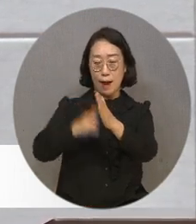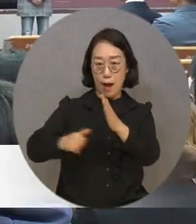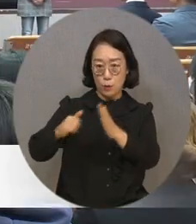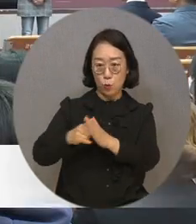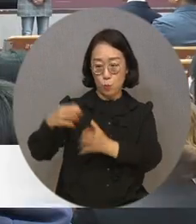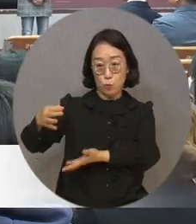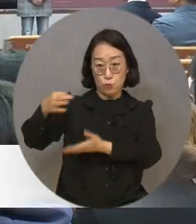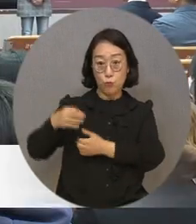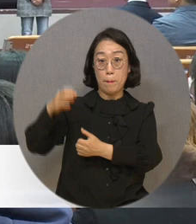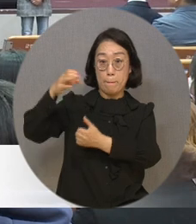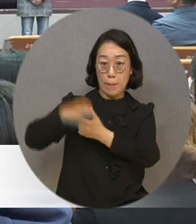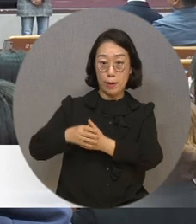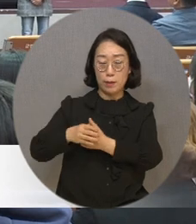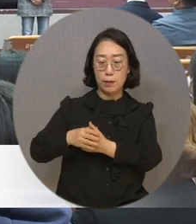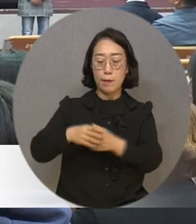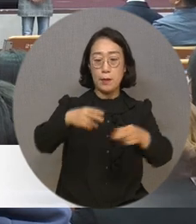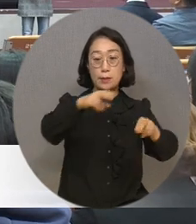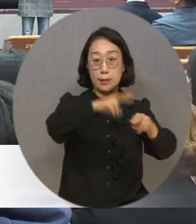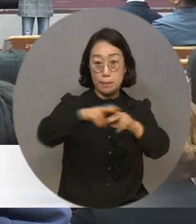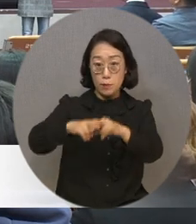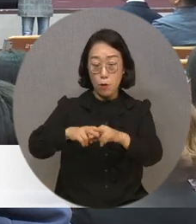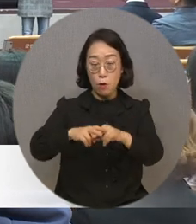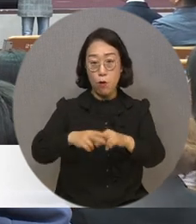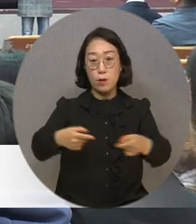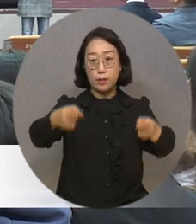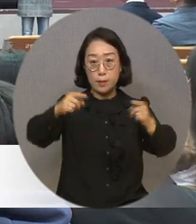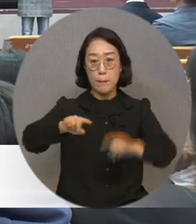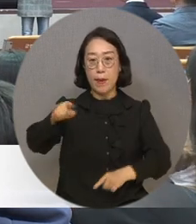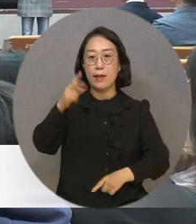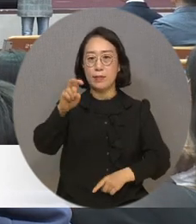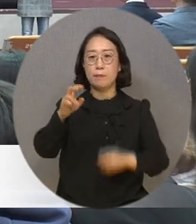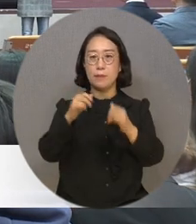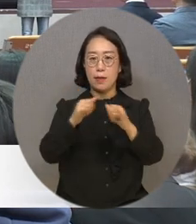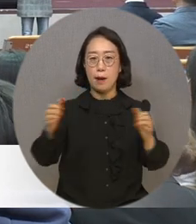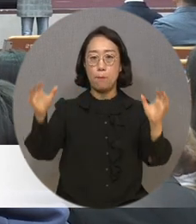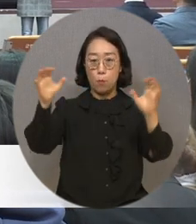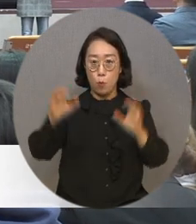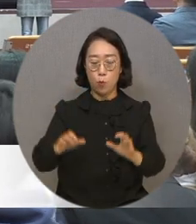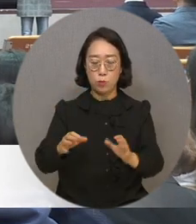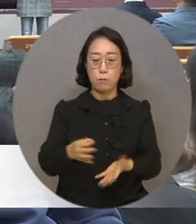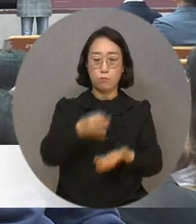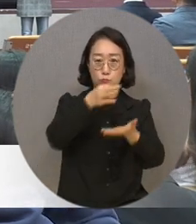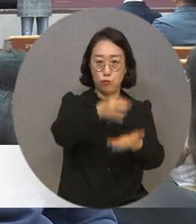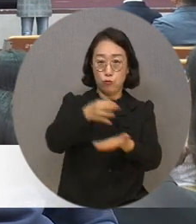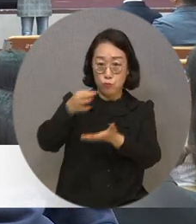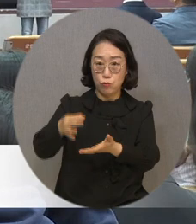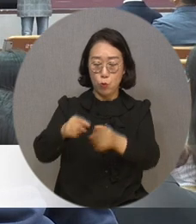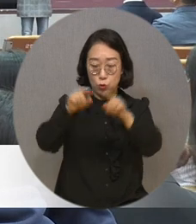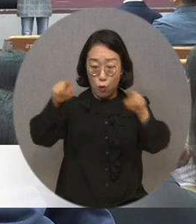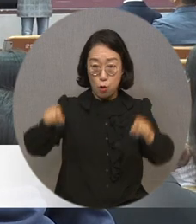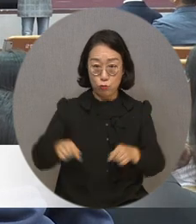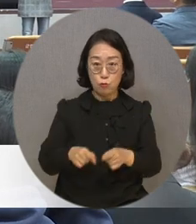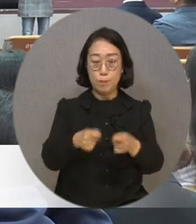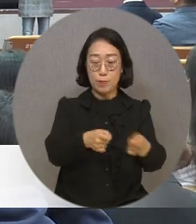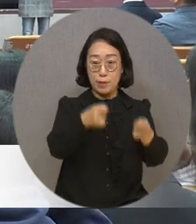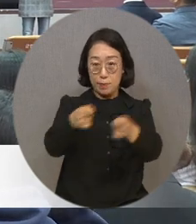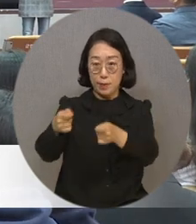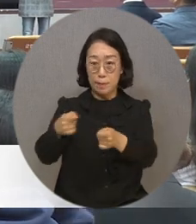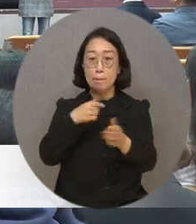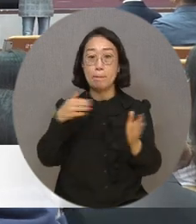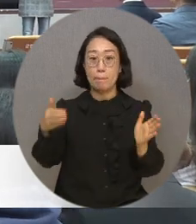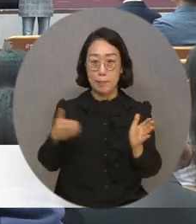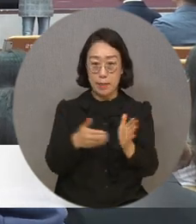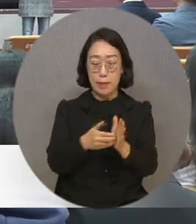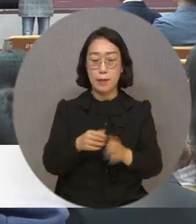등 120명이 참석한 가운데 장학금 수여식을 열고 장학증서와 장학금 2억 3,100만 원을